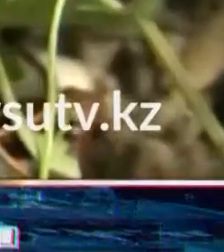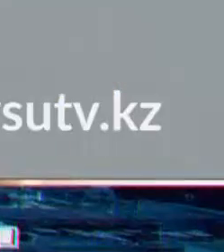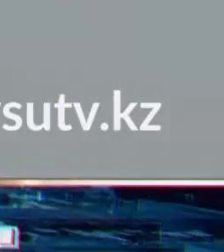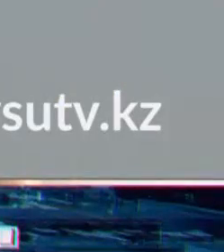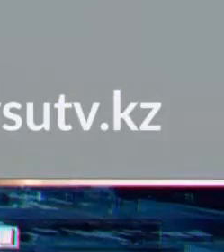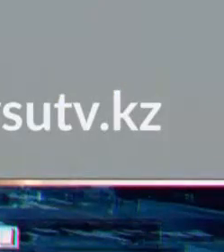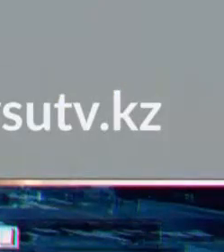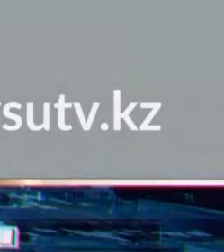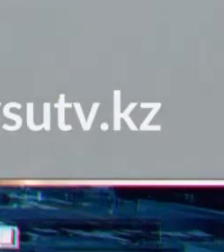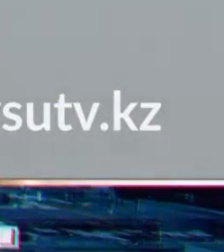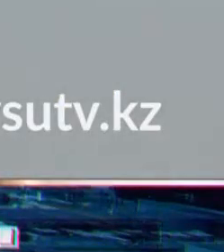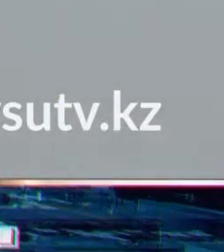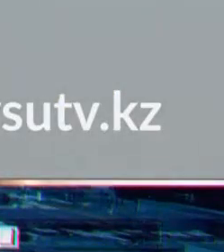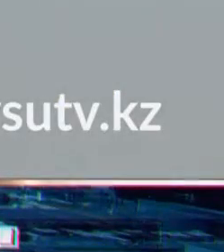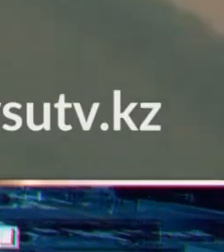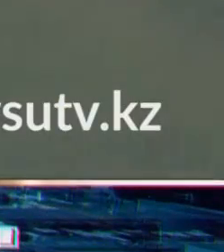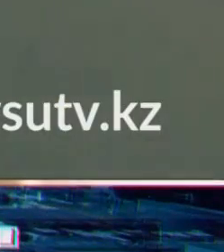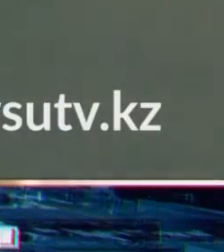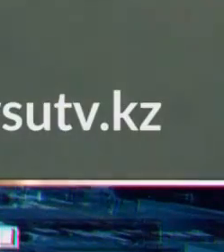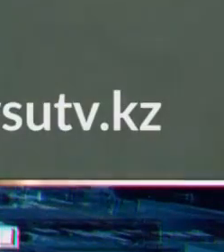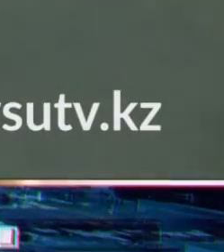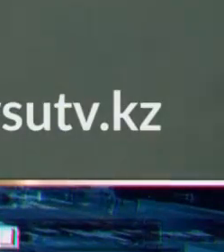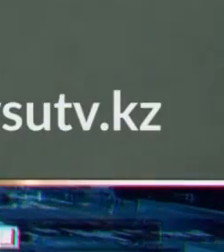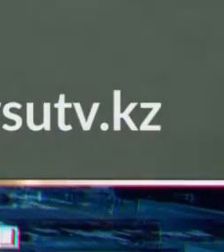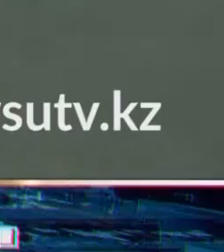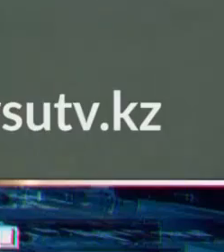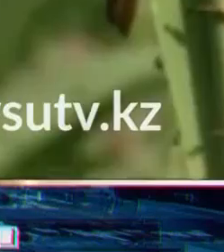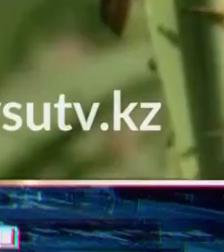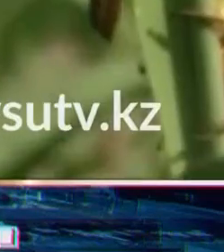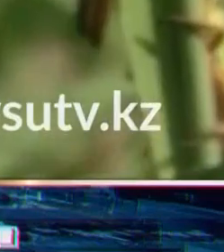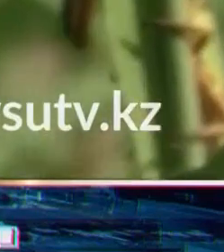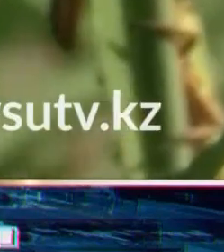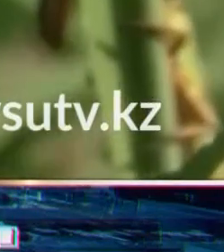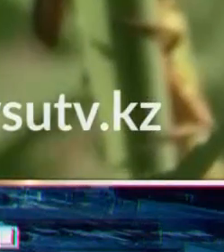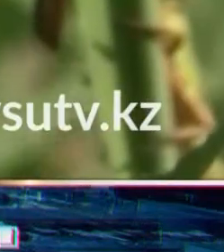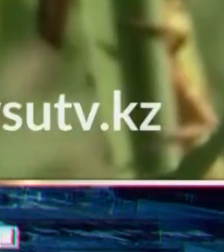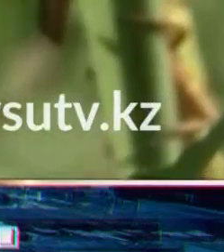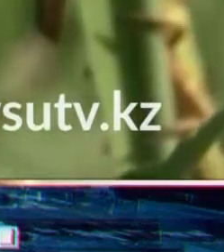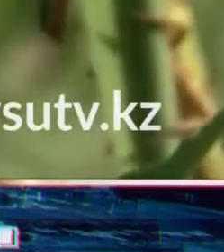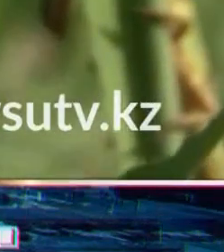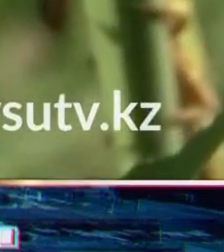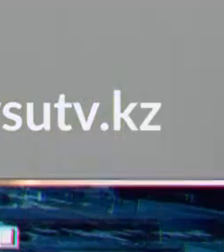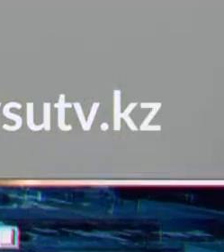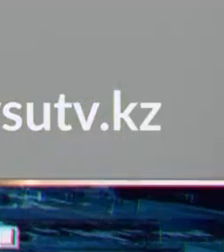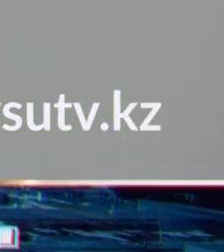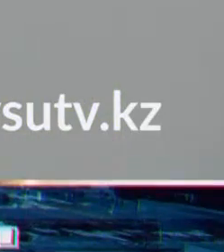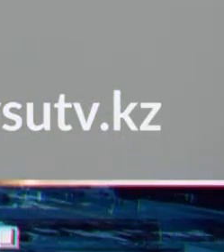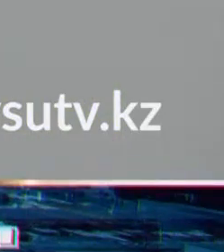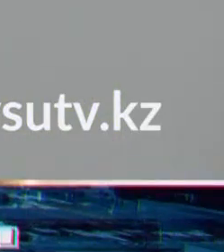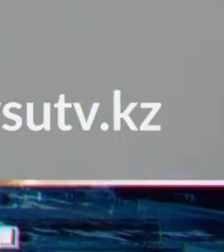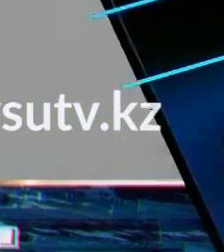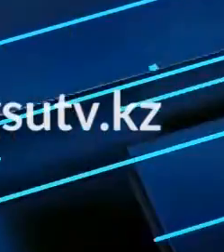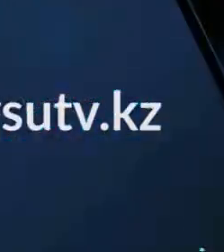Осторожно, вредители! Более 100 тысяч гектаров земли, которые находятся под угрозой нашествия стадной саранчи, обработали в Алматинской